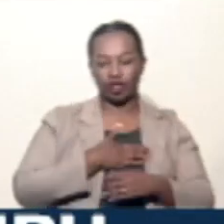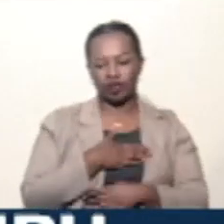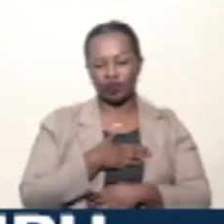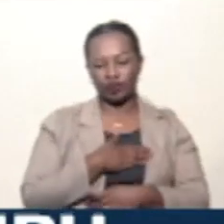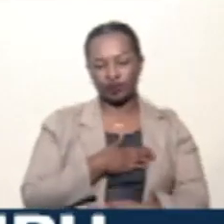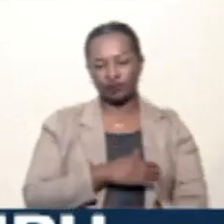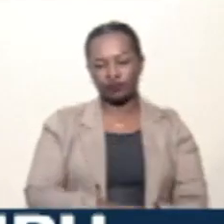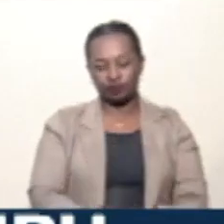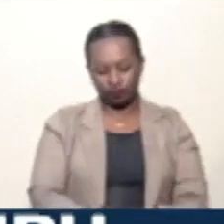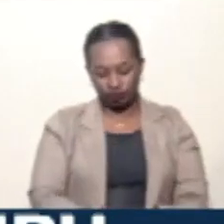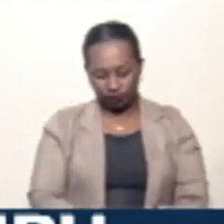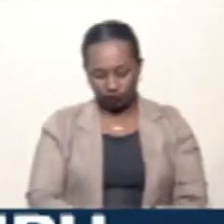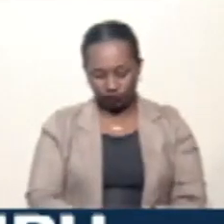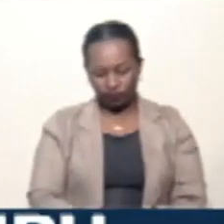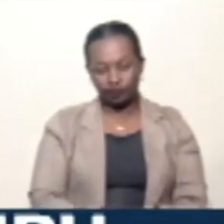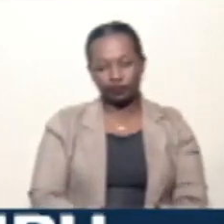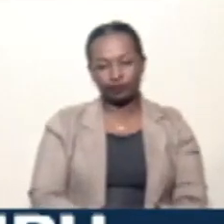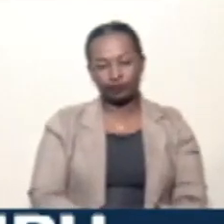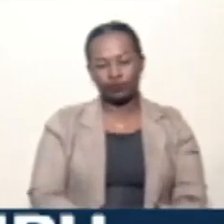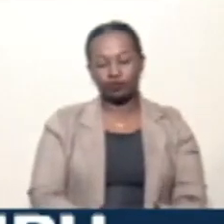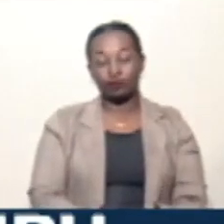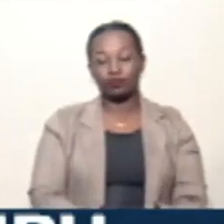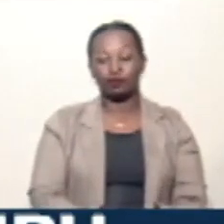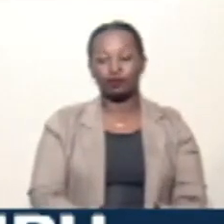help the situation of economic